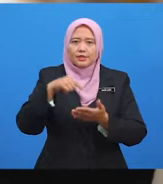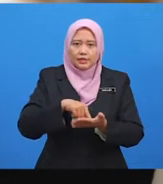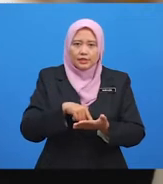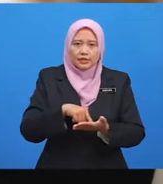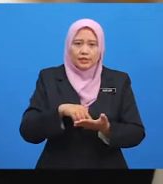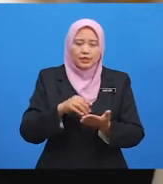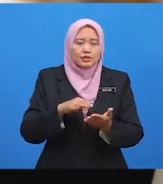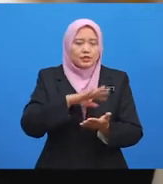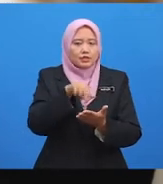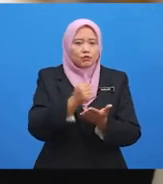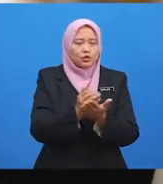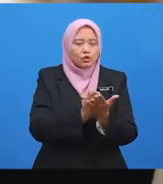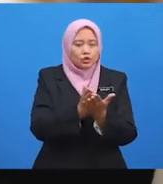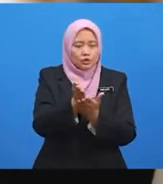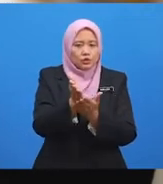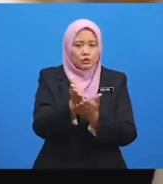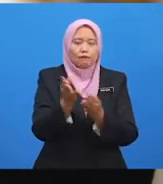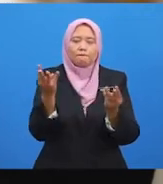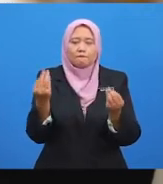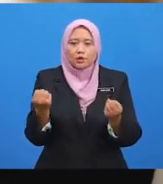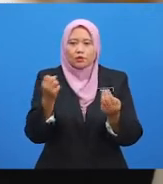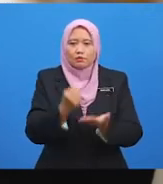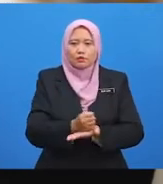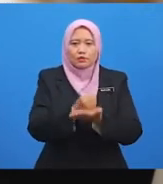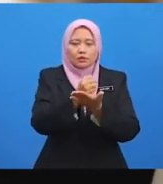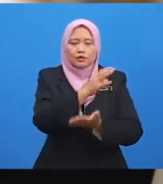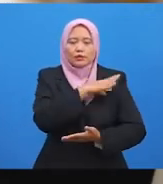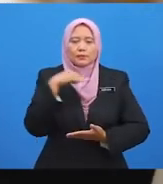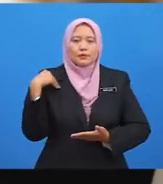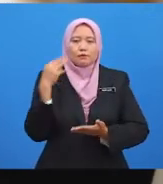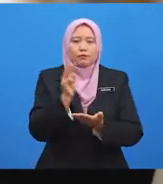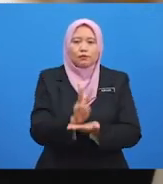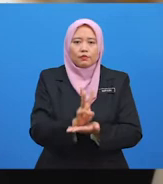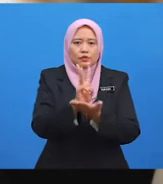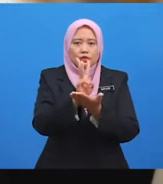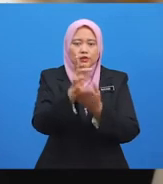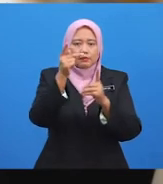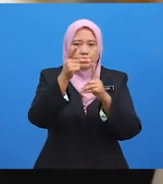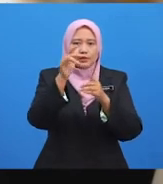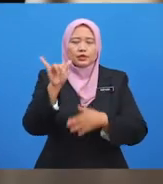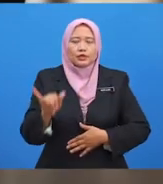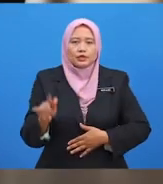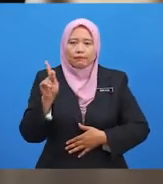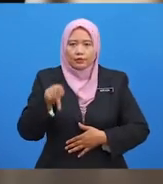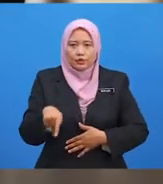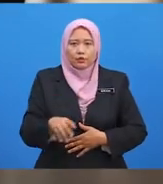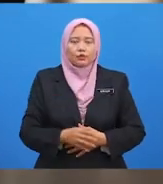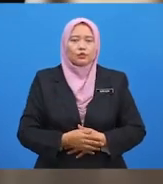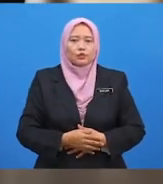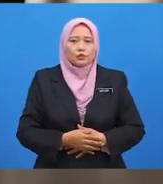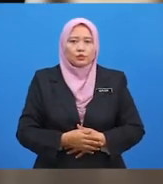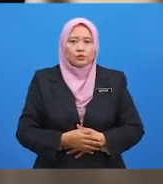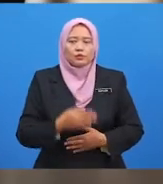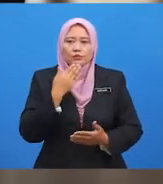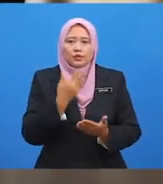kita akan terus terujak untuk bersedekah dan berwakaf kepada yang memerlukan mailah